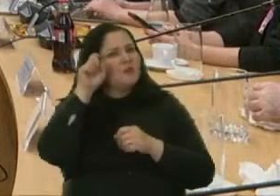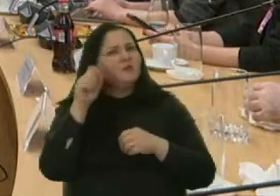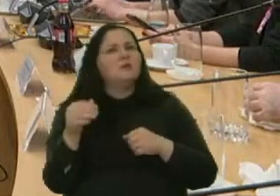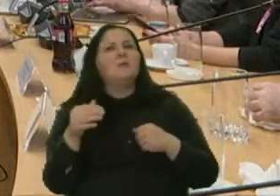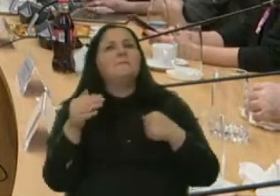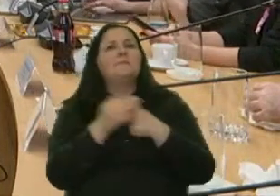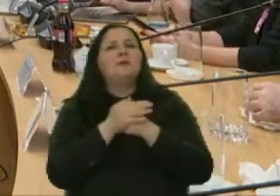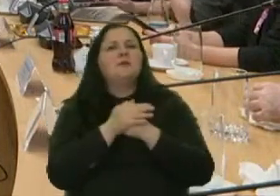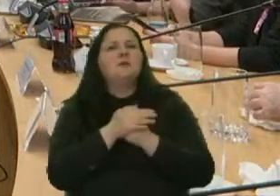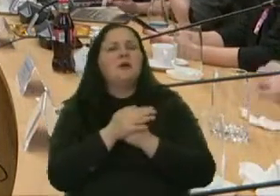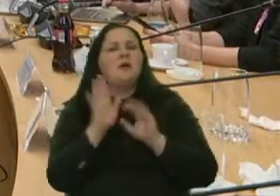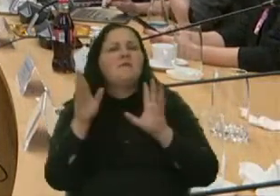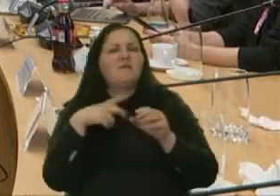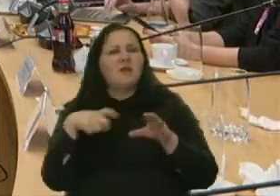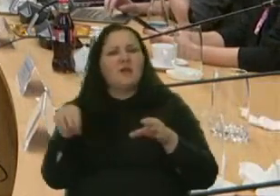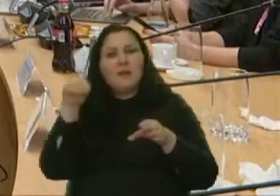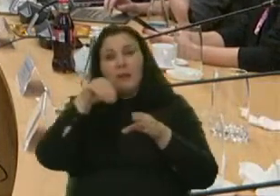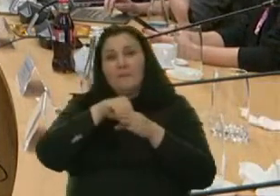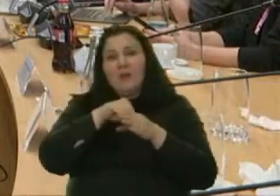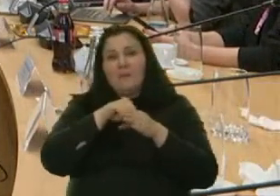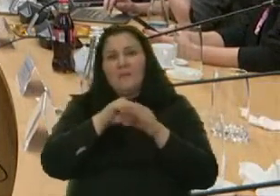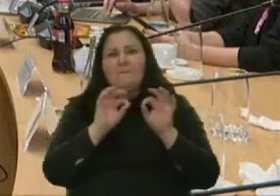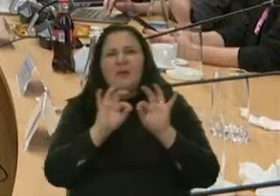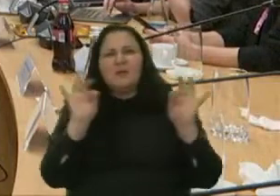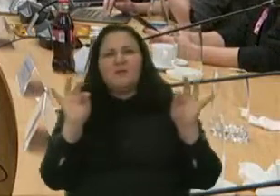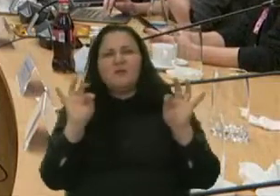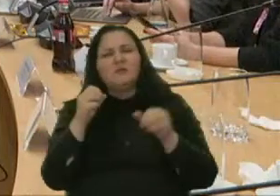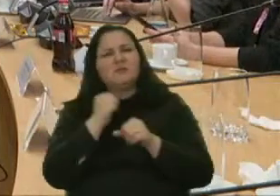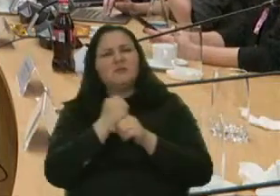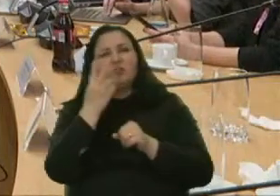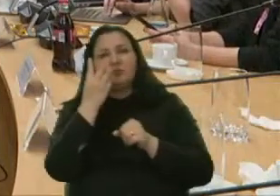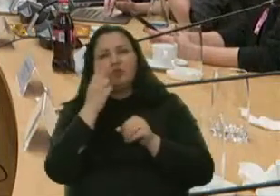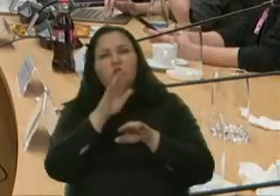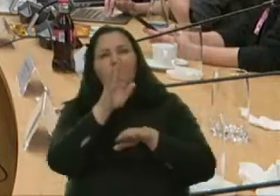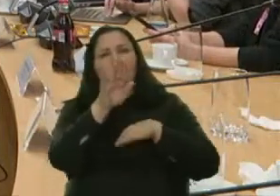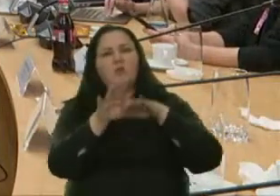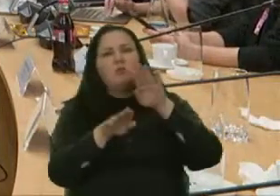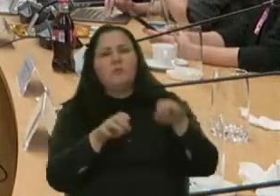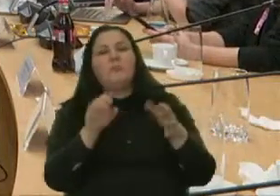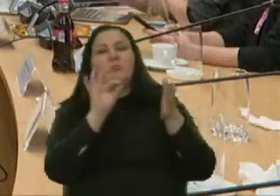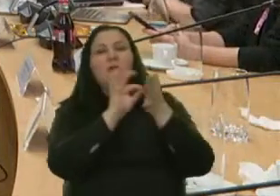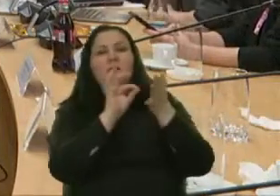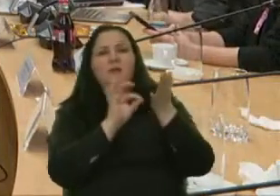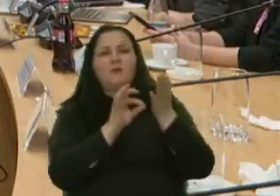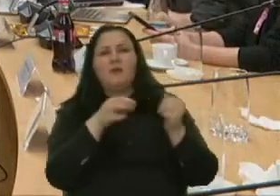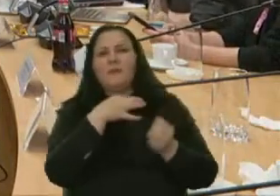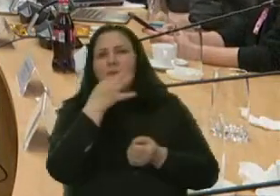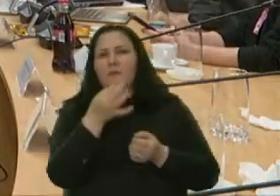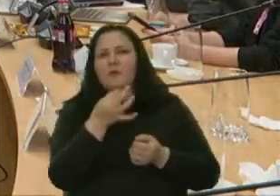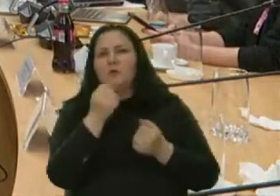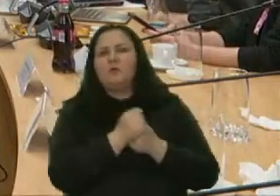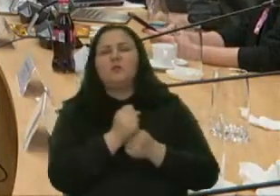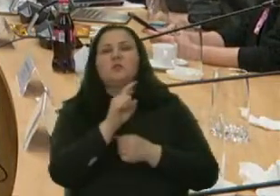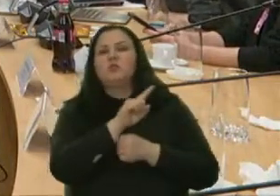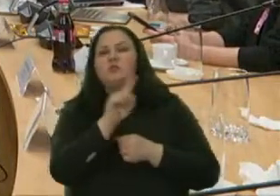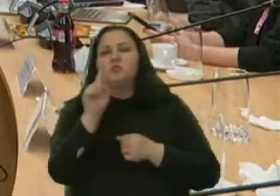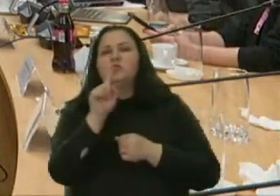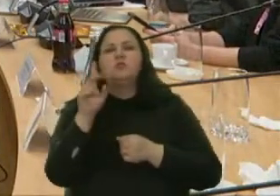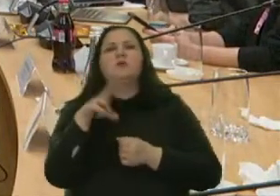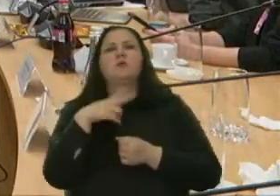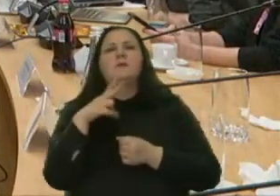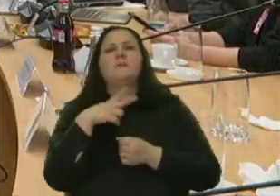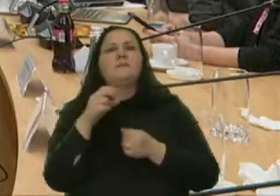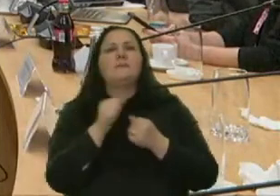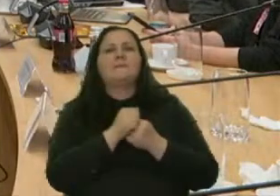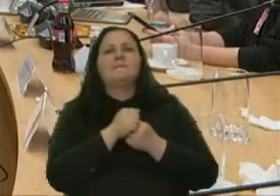avea implementarea perfectă nu știu Hai s o facem în doi pași în regulamentul propus nu